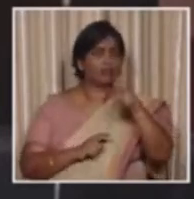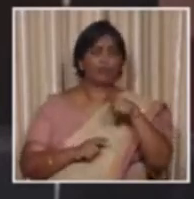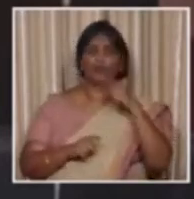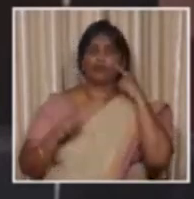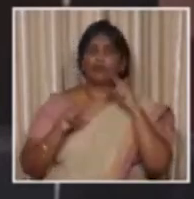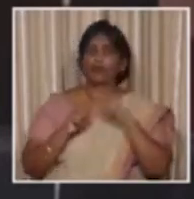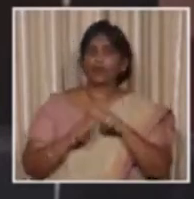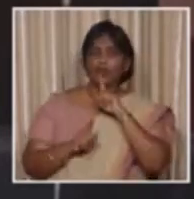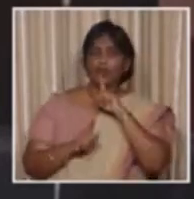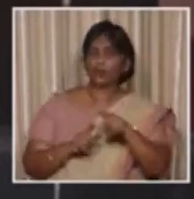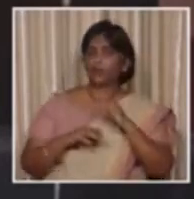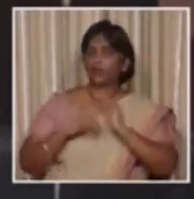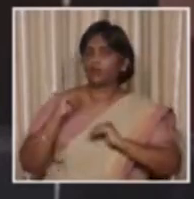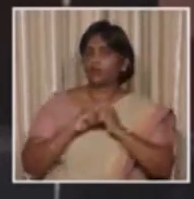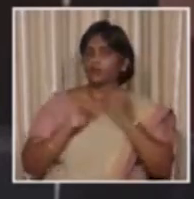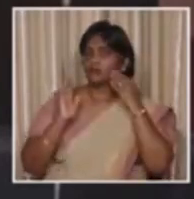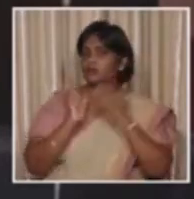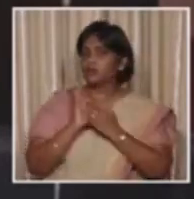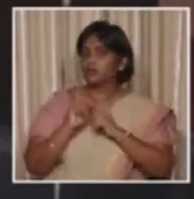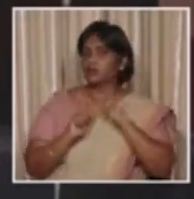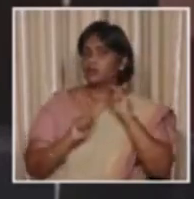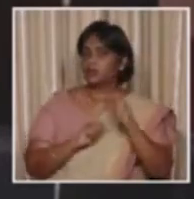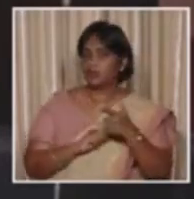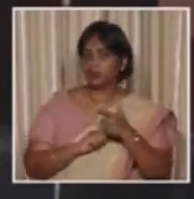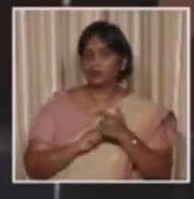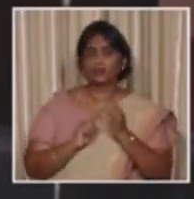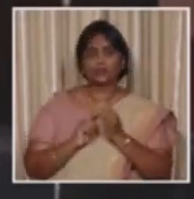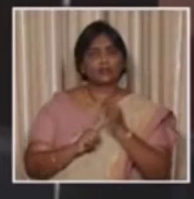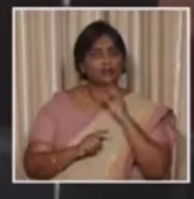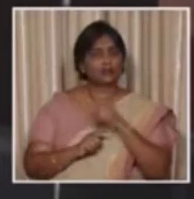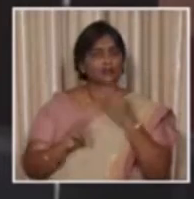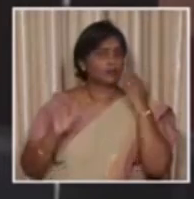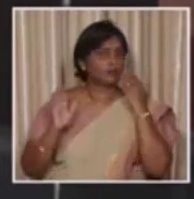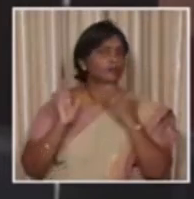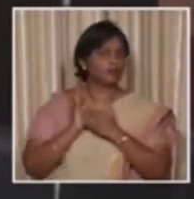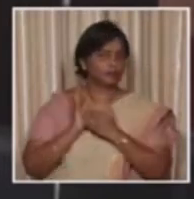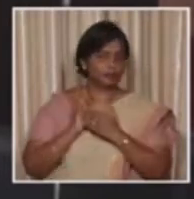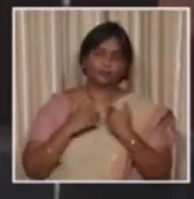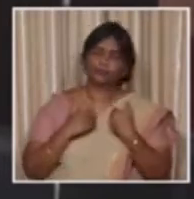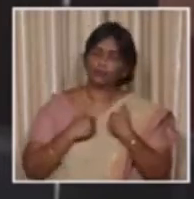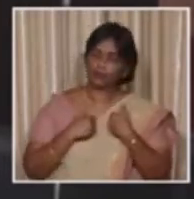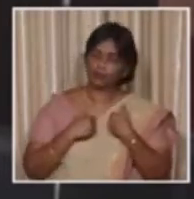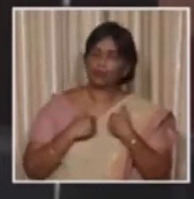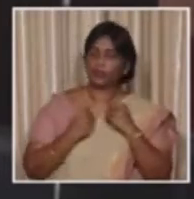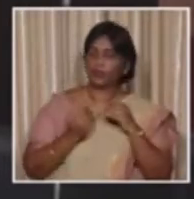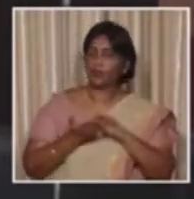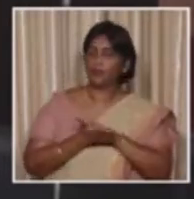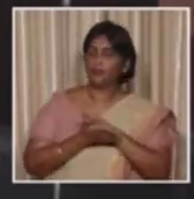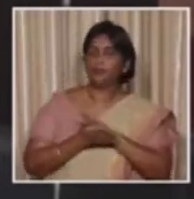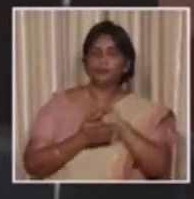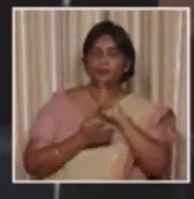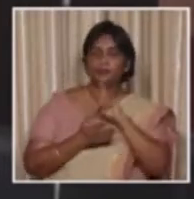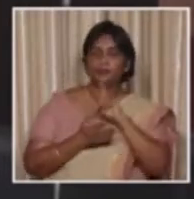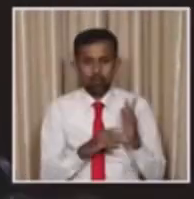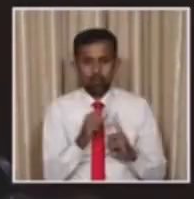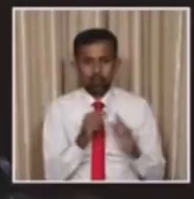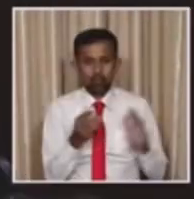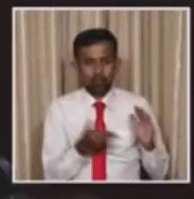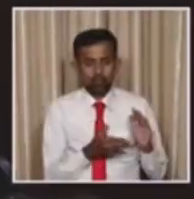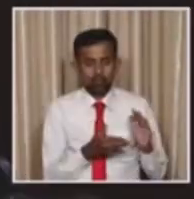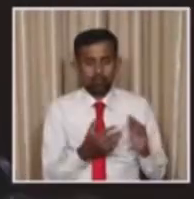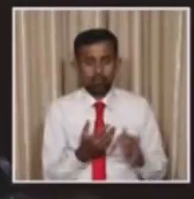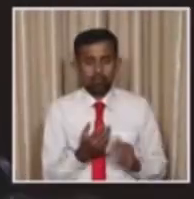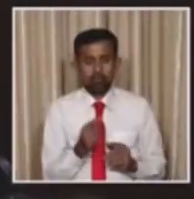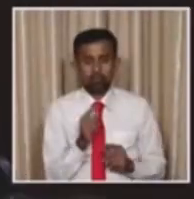அடிப்படையிலே கொண்டு வந்தீர்கள் என்பதை சொல்வதற்கு ஜனாதிபதி அவர்கள் தெரிந்து கொள்ள வேண்டும் என்பதை நான் இந்த நேரத்தில் சொல்லிக்கொள்ள விரும்புகிறேன்.